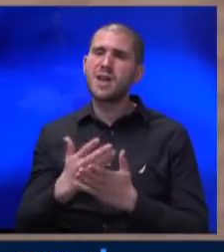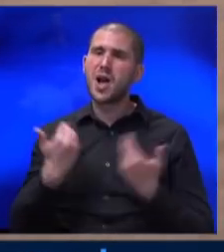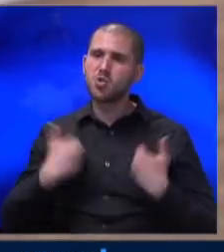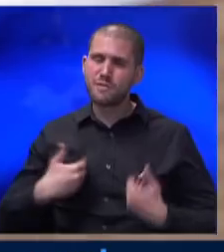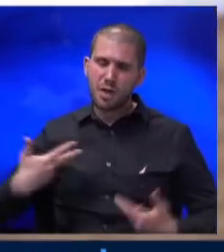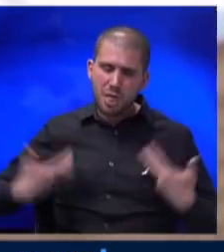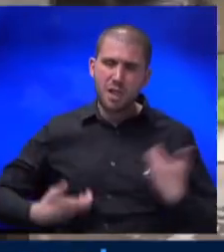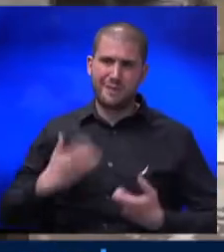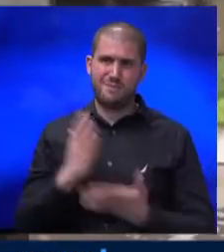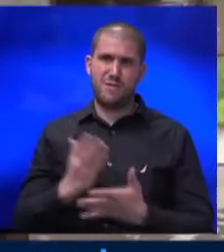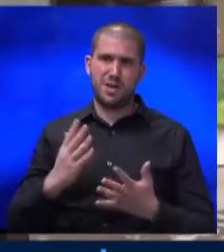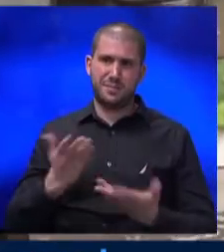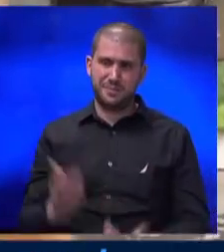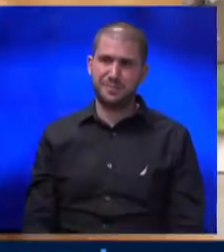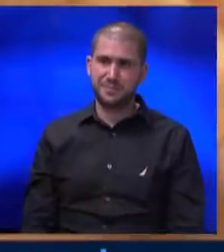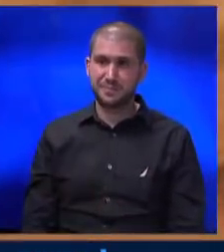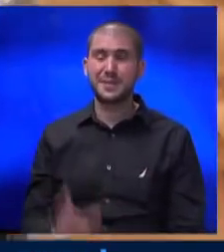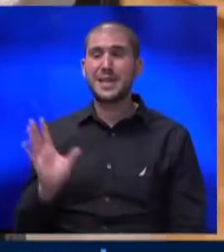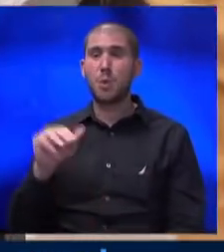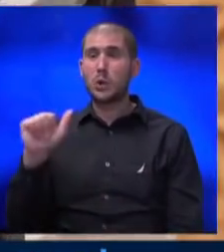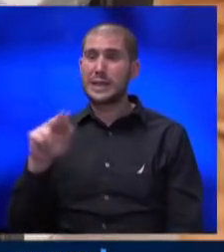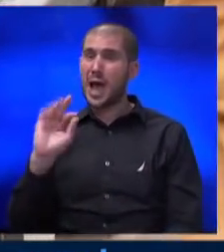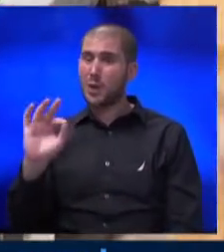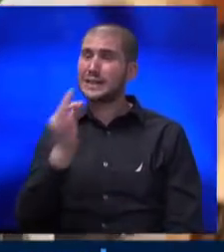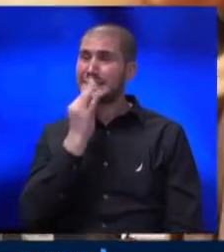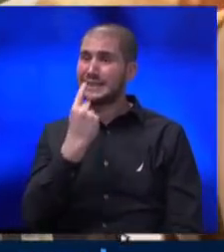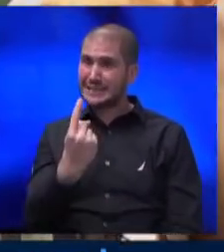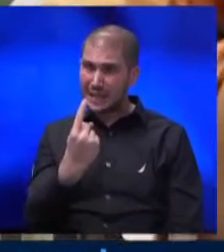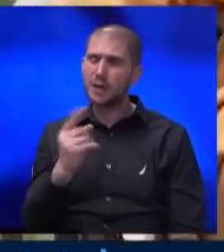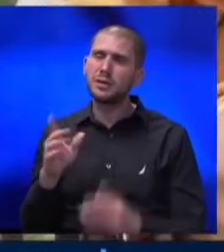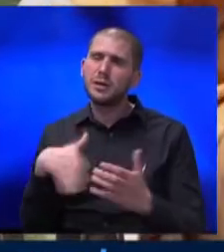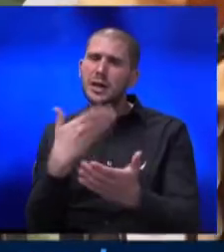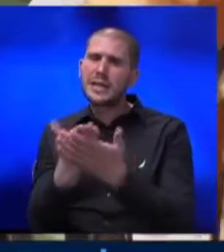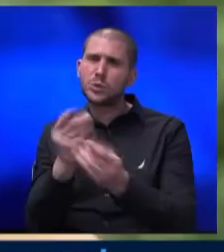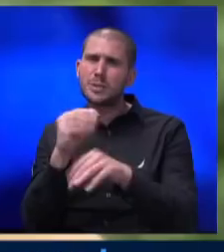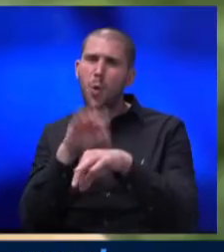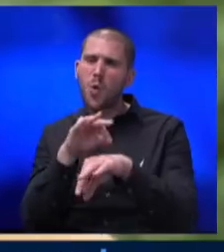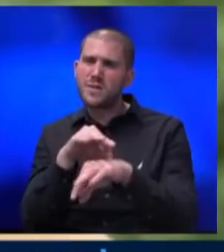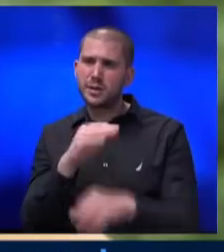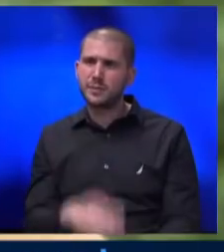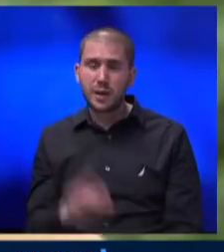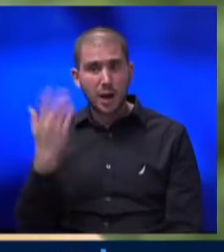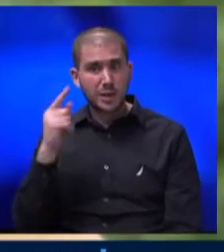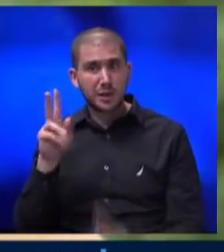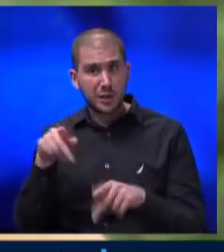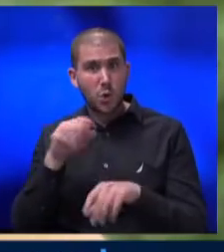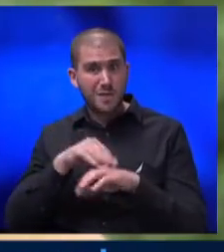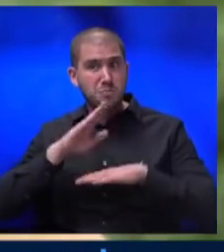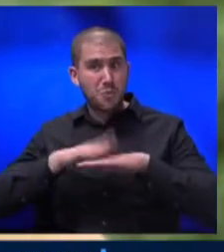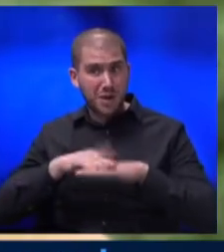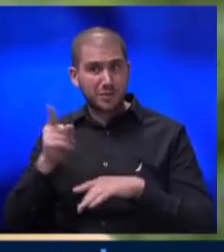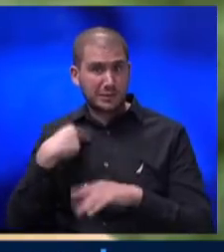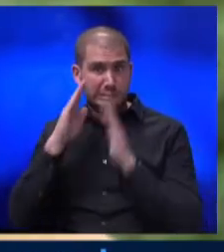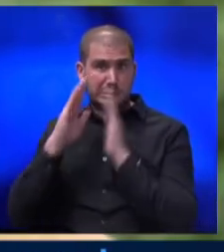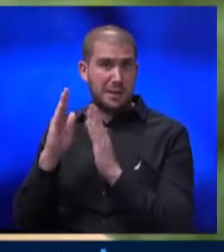לגוף שלי פחות או יותר. יחד עם אסנת אחותה הצעירה ממנה, הלכו להתייעצות עם רופא. הייתה אצל ממש אצל רופא מומחה שדי שמחתי